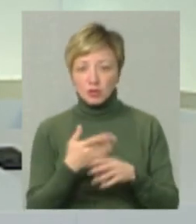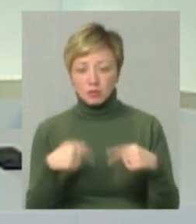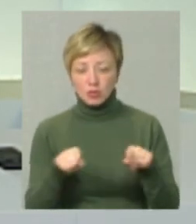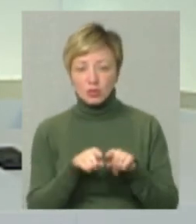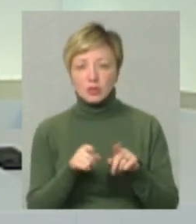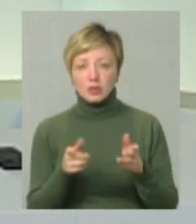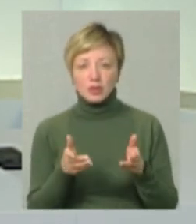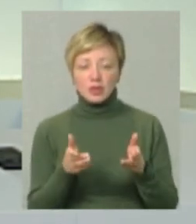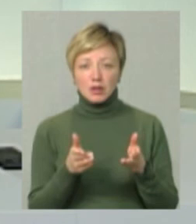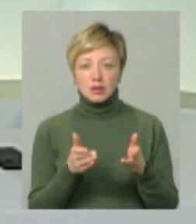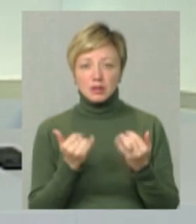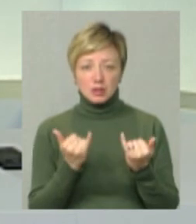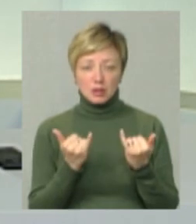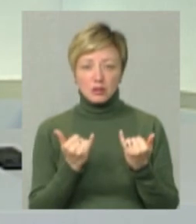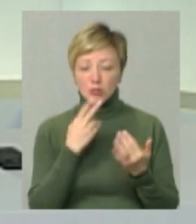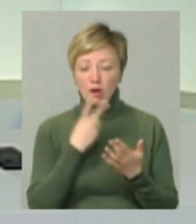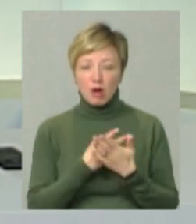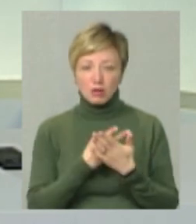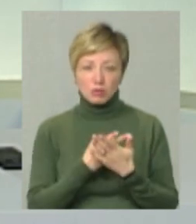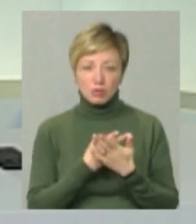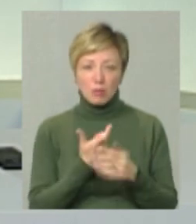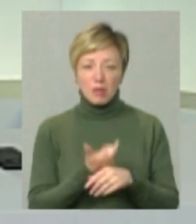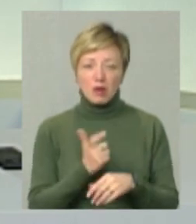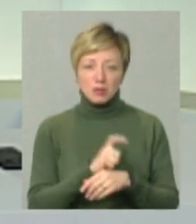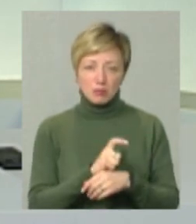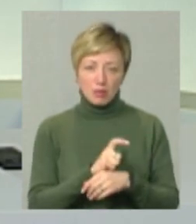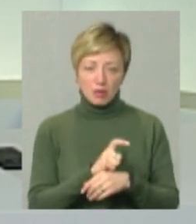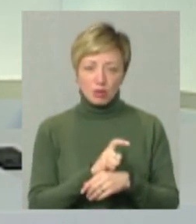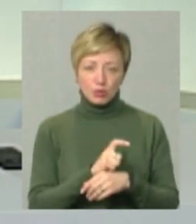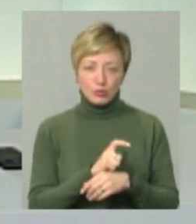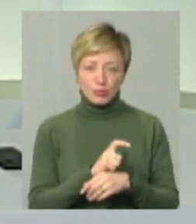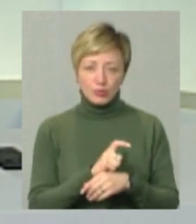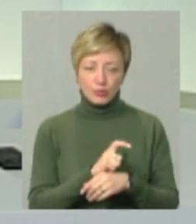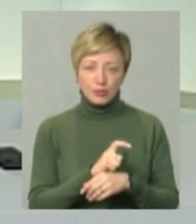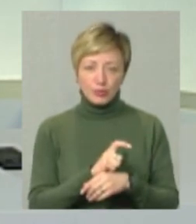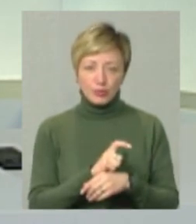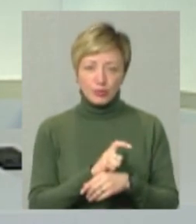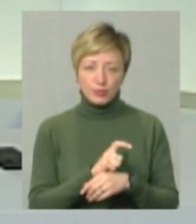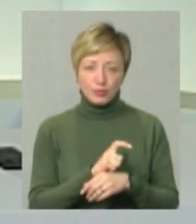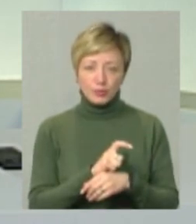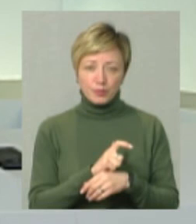виробничі підрозділи, зараз показують максимальну